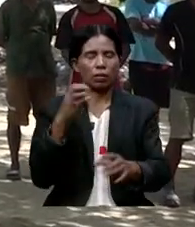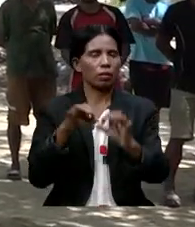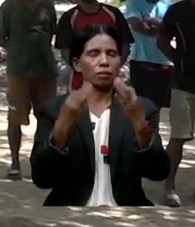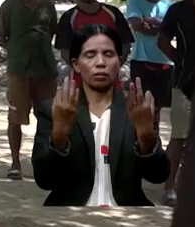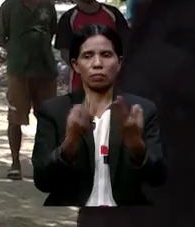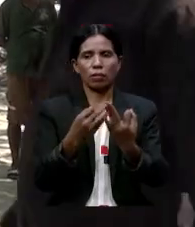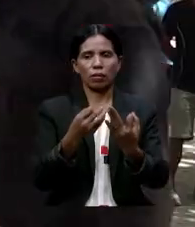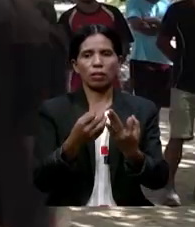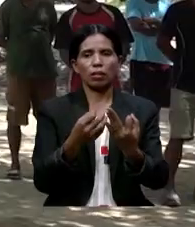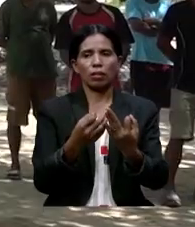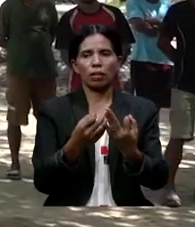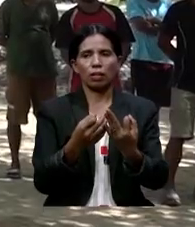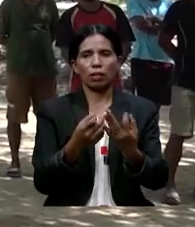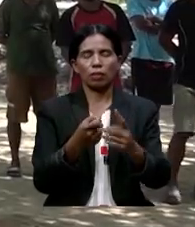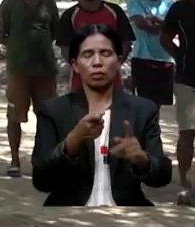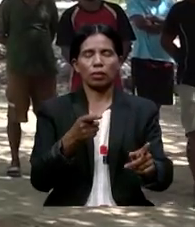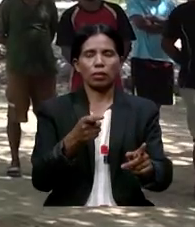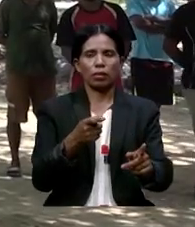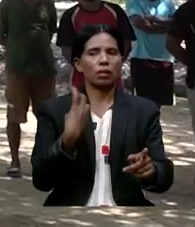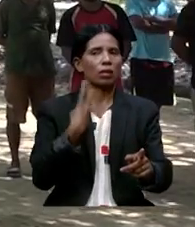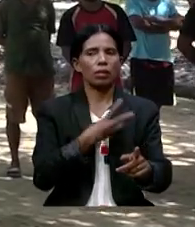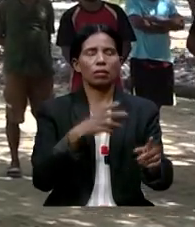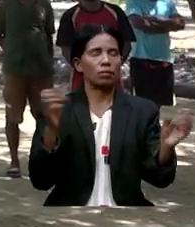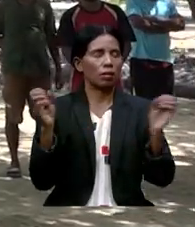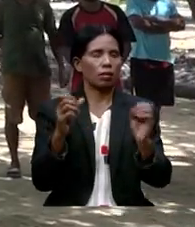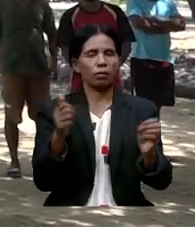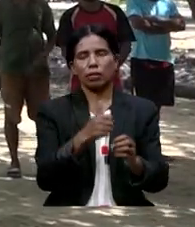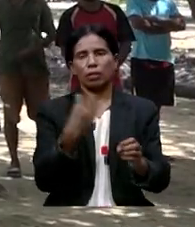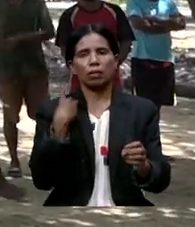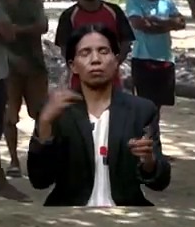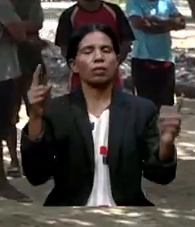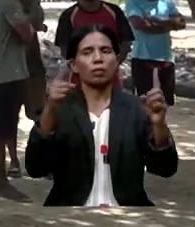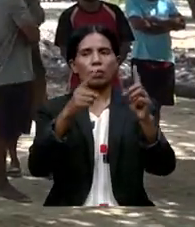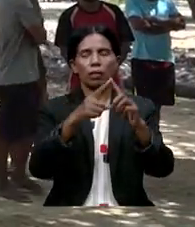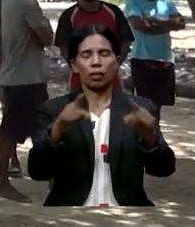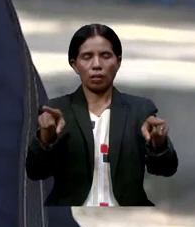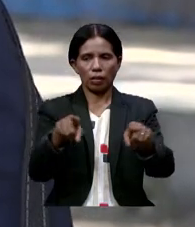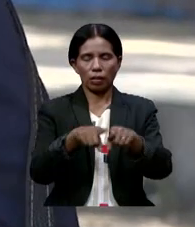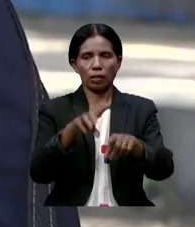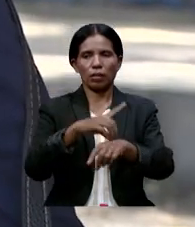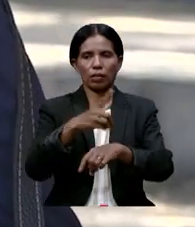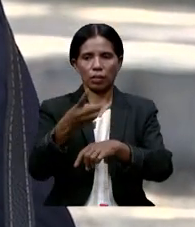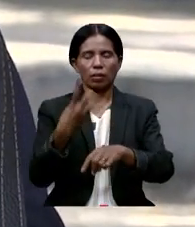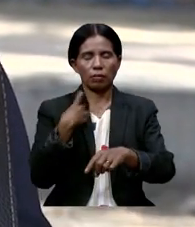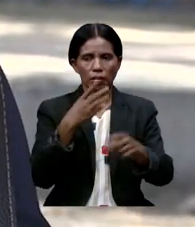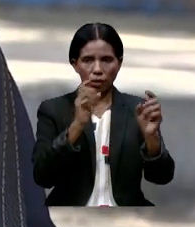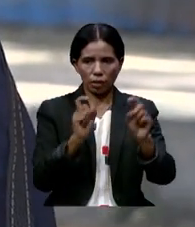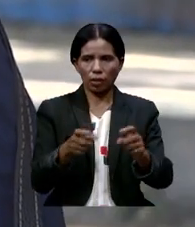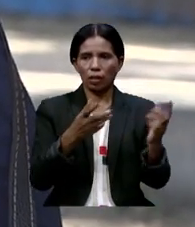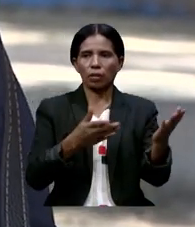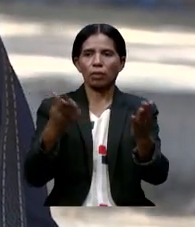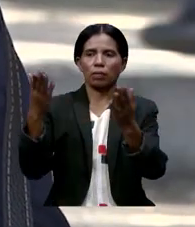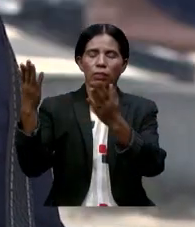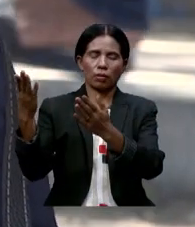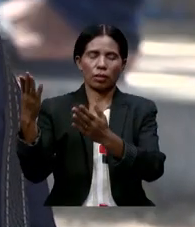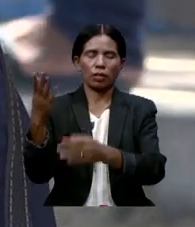usi mati biang ami laya bacelo am to ne banen ndar nia desastre am tense klori ba be nia moris fatin ye